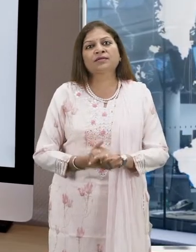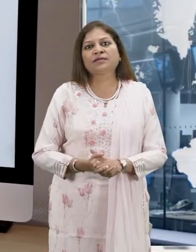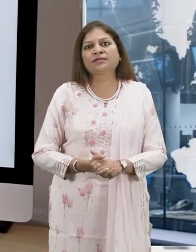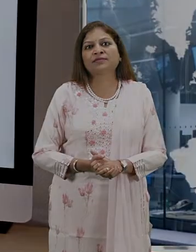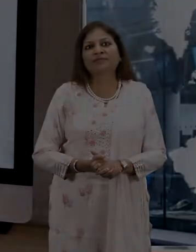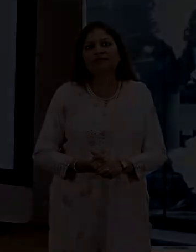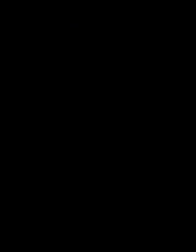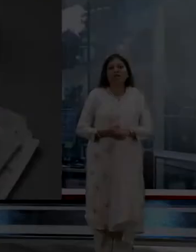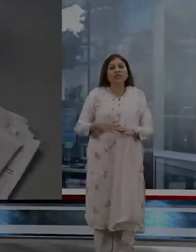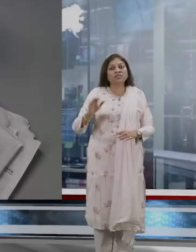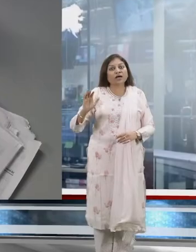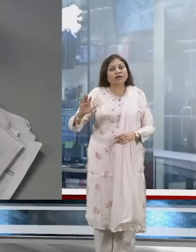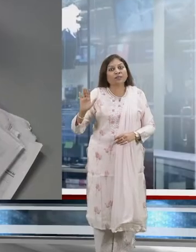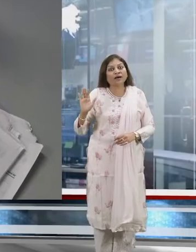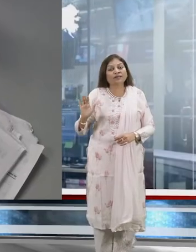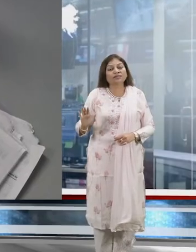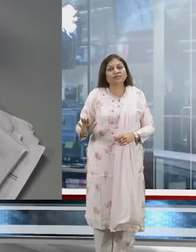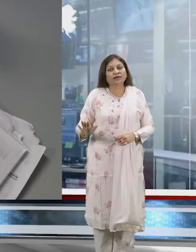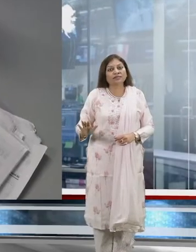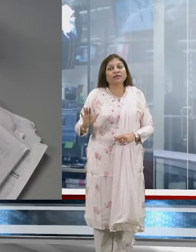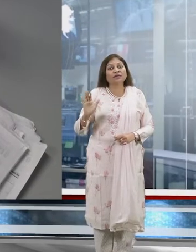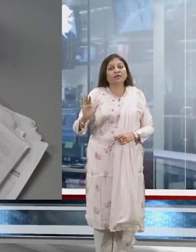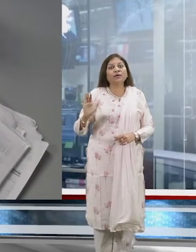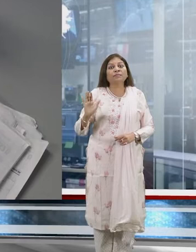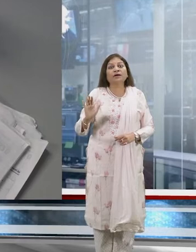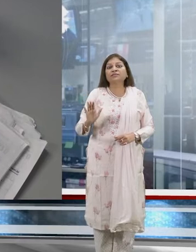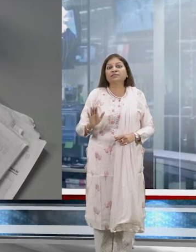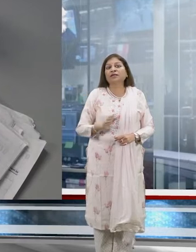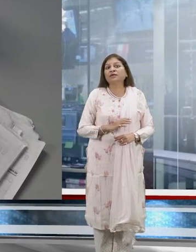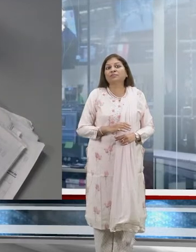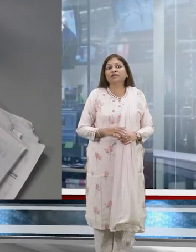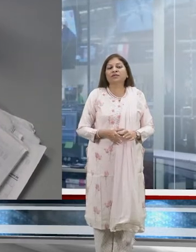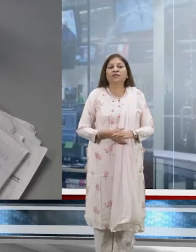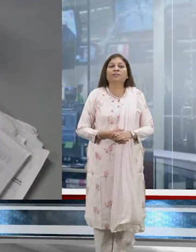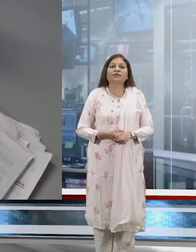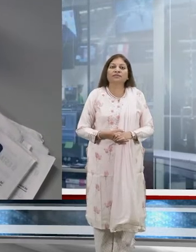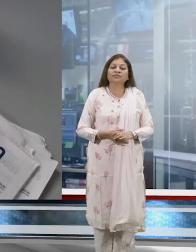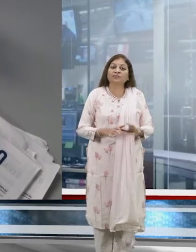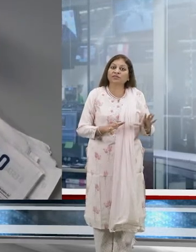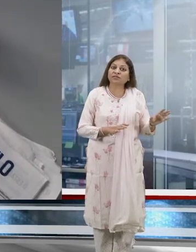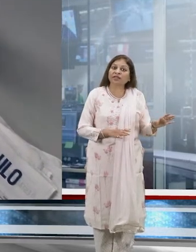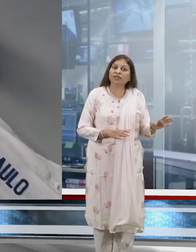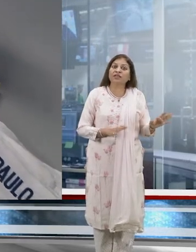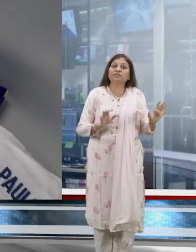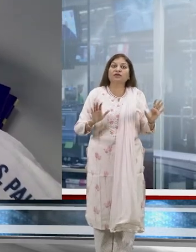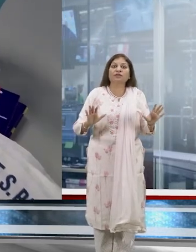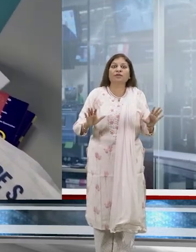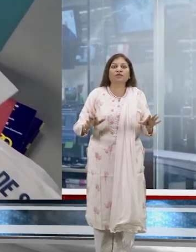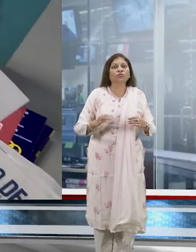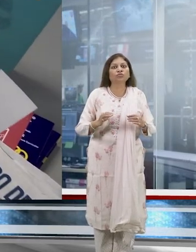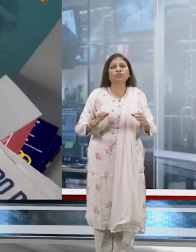काम करने लगे थे। इस अखबार के साथ लगभग 5 साल काम करने के बाद दिमित्री ने